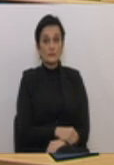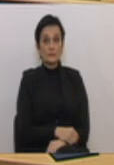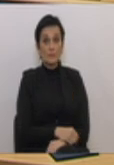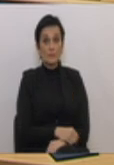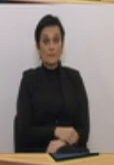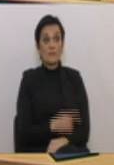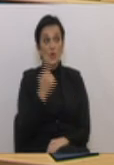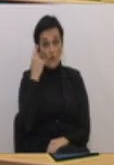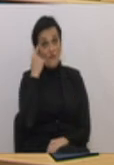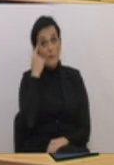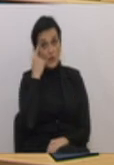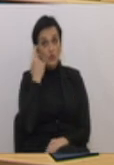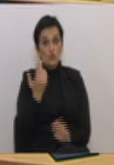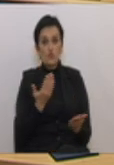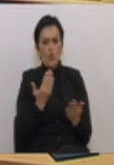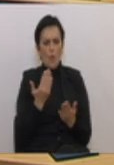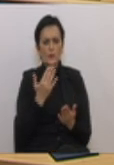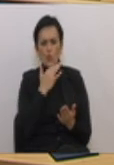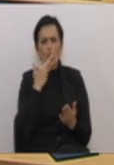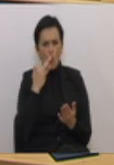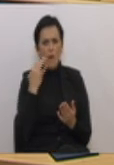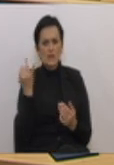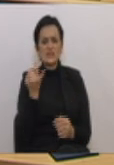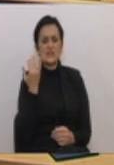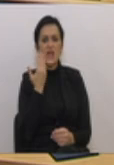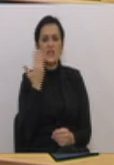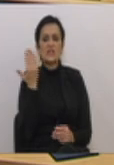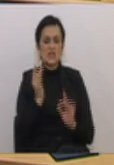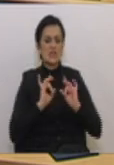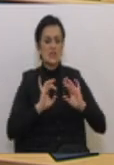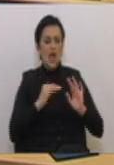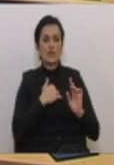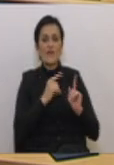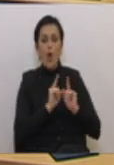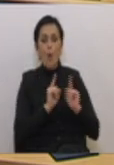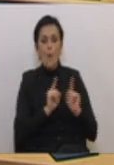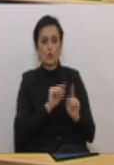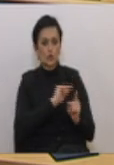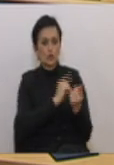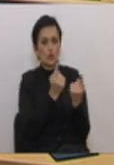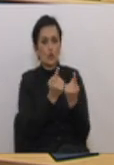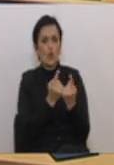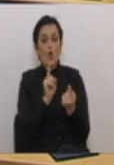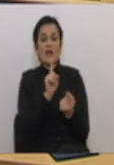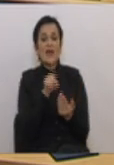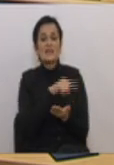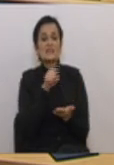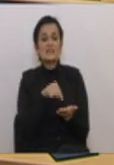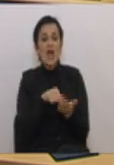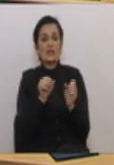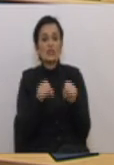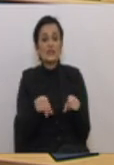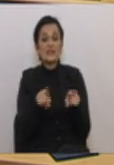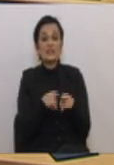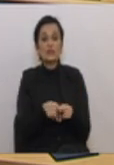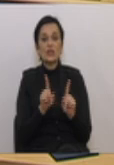Ეხლა ვფიქრობდი მართლა, რომ უამრავი საინტერესო გამოსვლა იყო ჩვენი ოპოზიციური კოლეგებისგან და რასაკითხი შეიძლებოდა ყოფილიყო ისეთი,